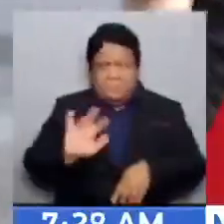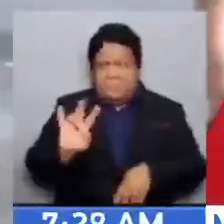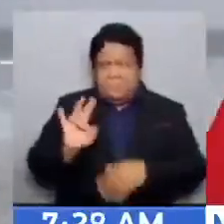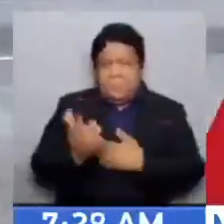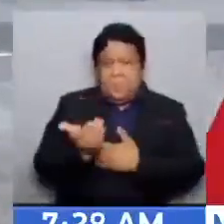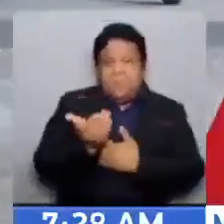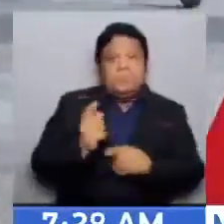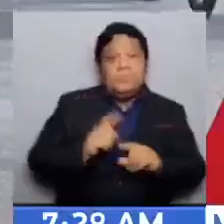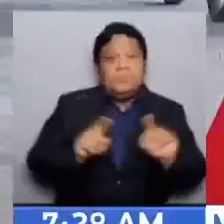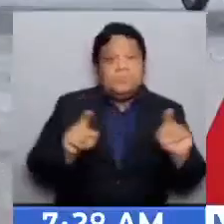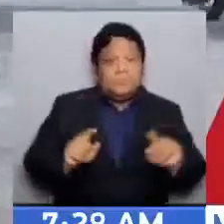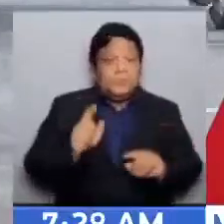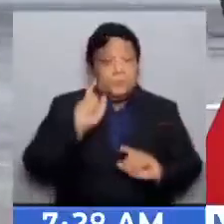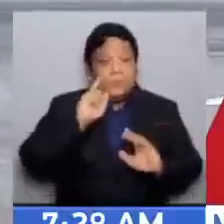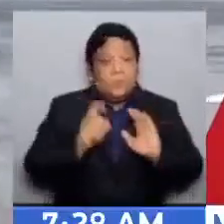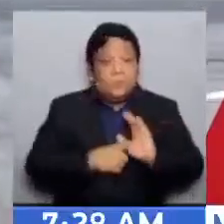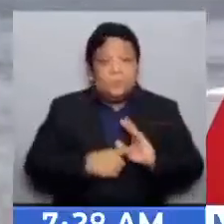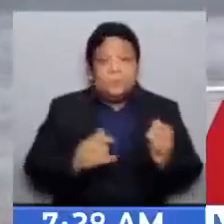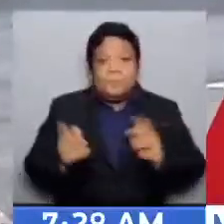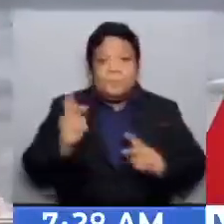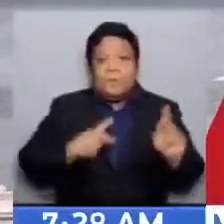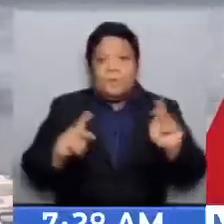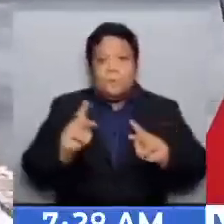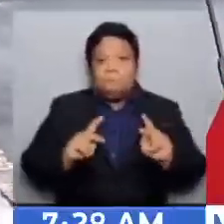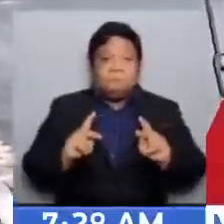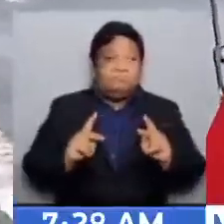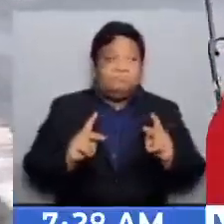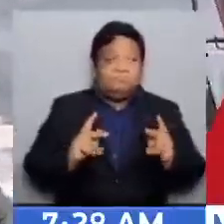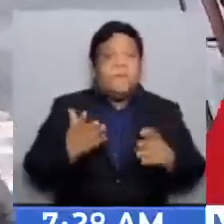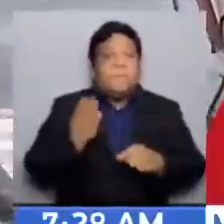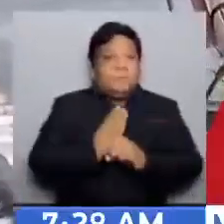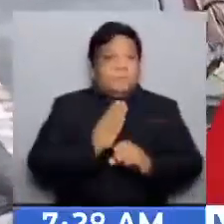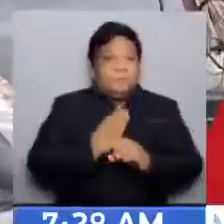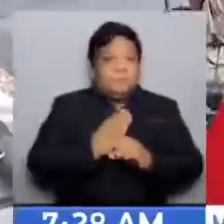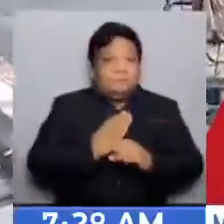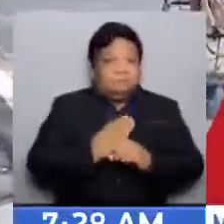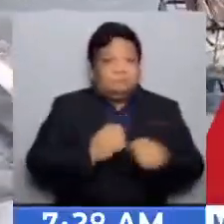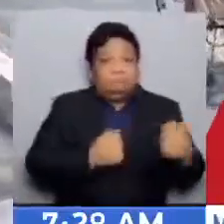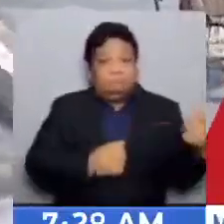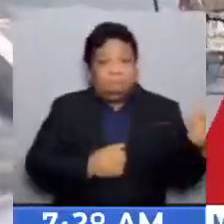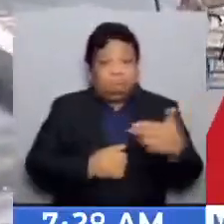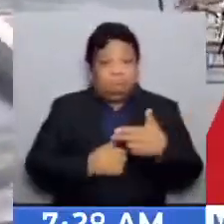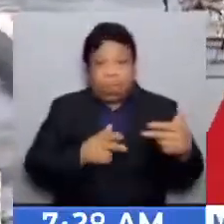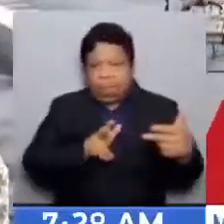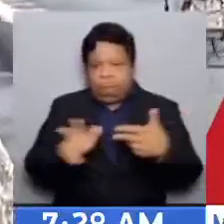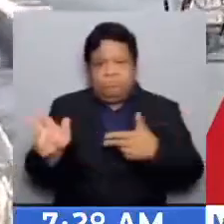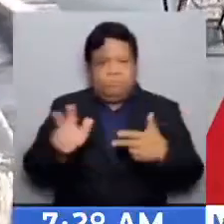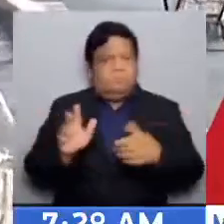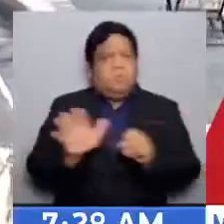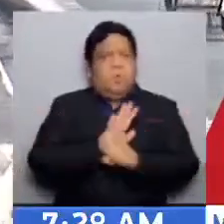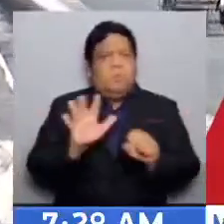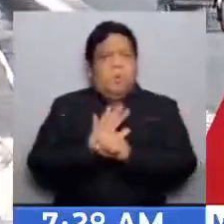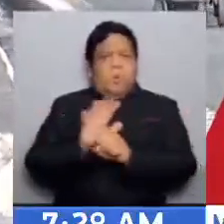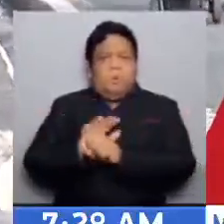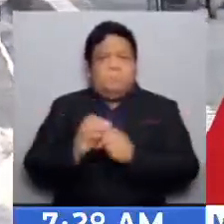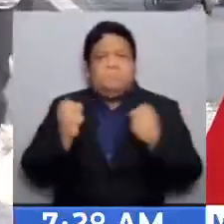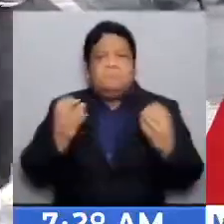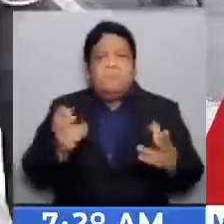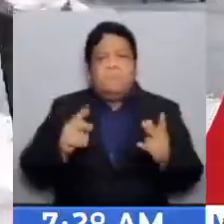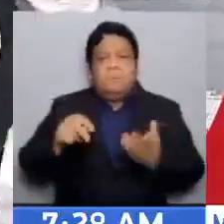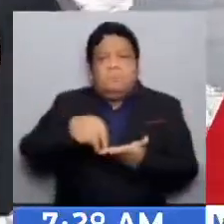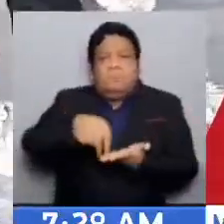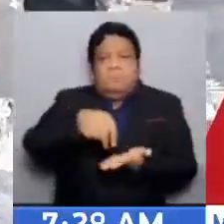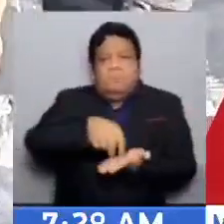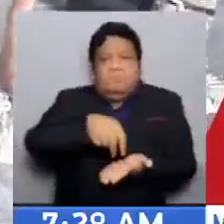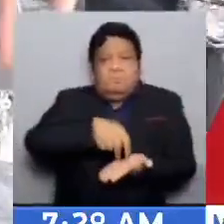yung mga dumadaan dito ng mga pampublikong sasakyan ay punuan na rin. At marami din naman na tayuan. Yun nga lang, may mga tauhan ng MMDA